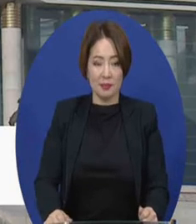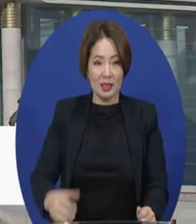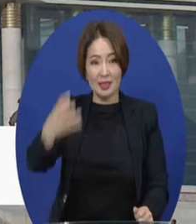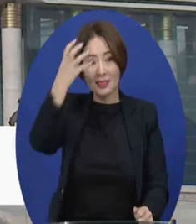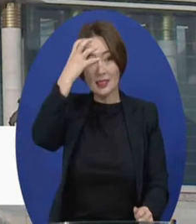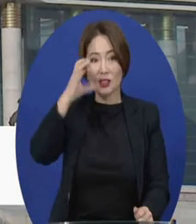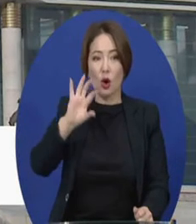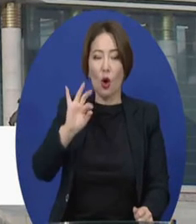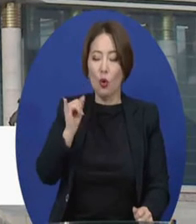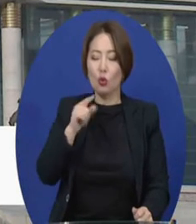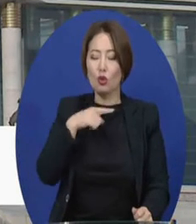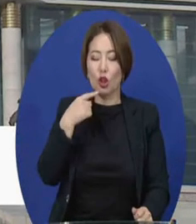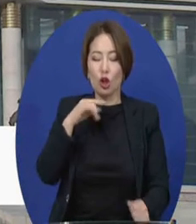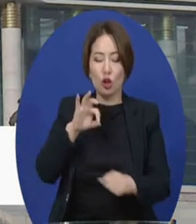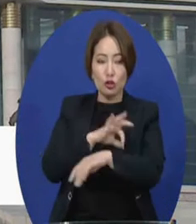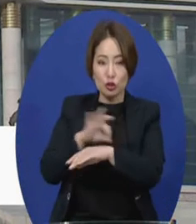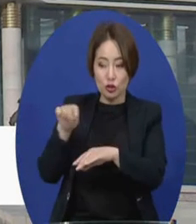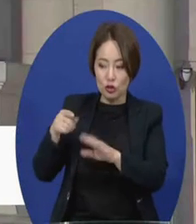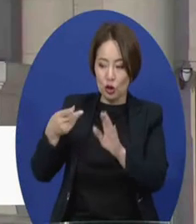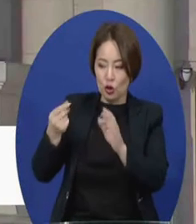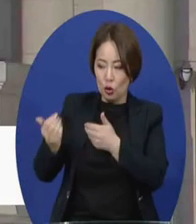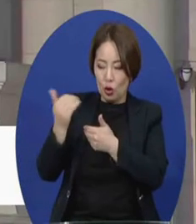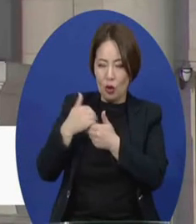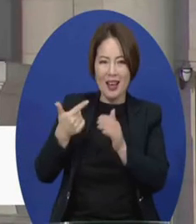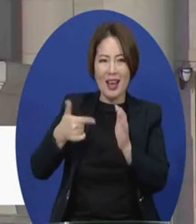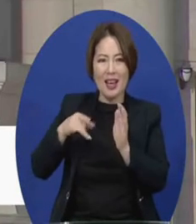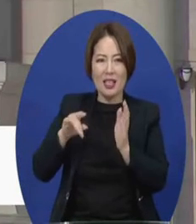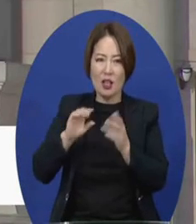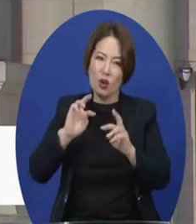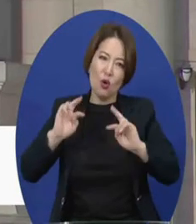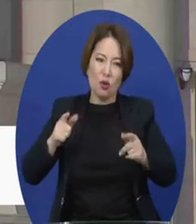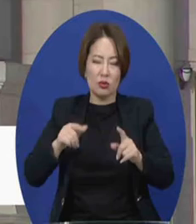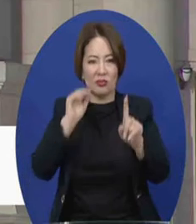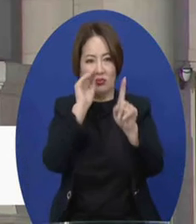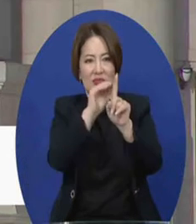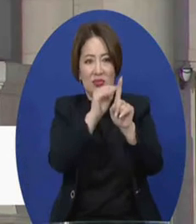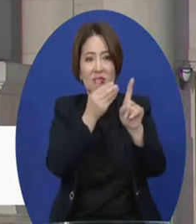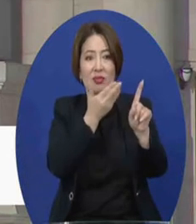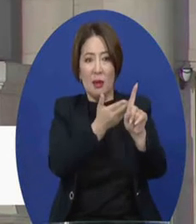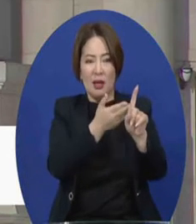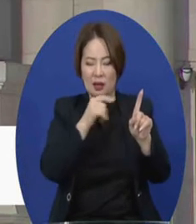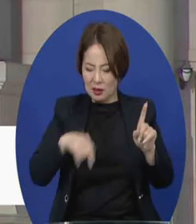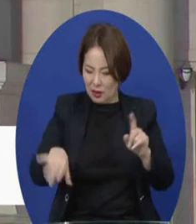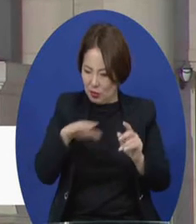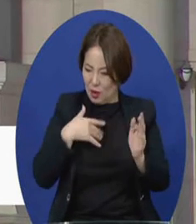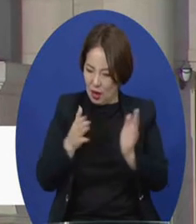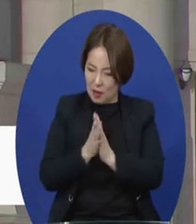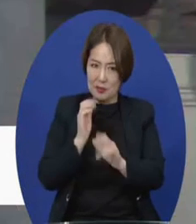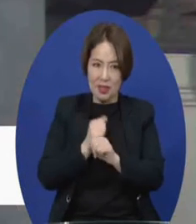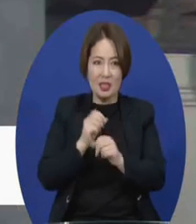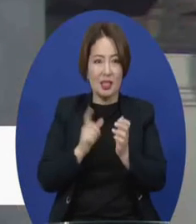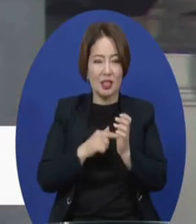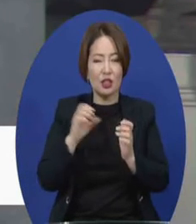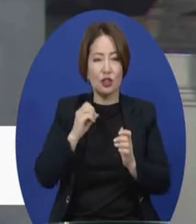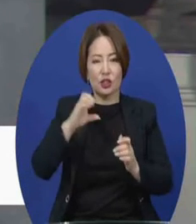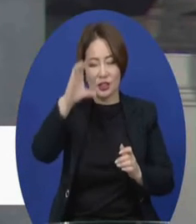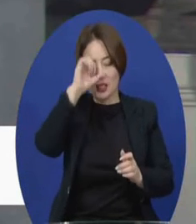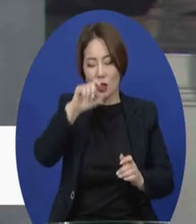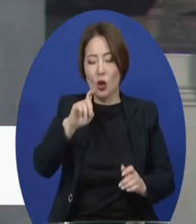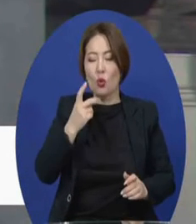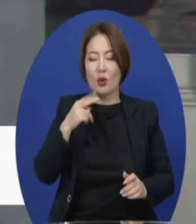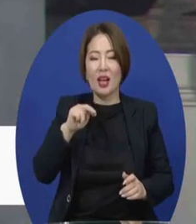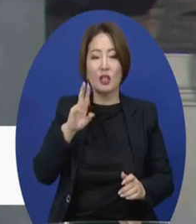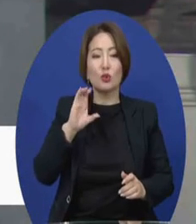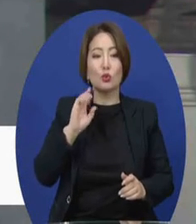Засгийн газар оюу тулгай төслийн хөрөнгө оруулалтын гэрээг өөрчлөх шаардлагыг хөрөнгө оруулагч тал тавьж байгаа. Иймд энэ асуудал хамтран ажиллах саналыг ерхий сайд асан хүрэлцэх болон